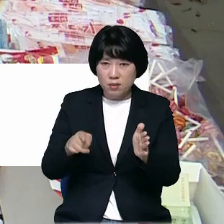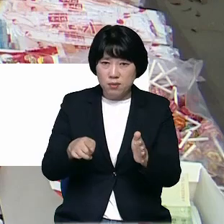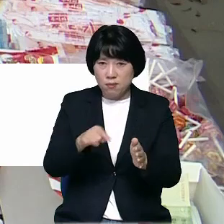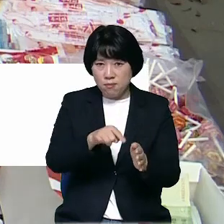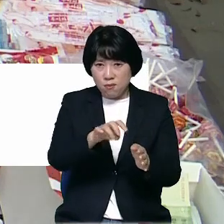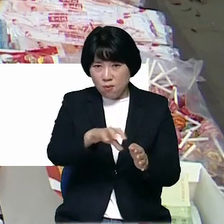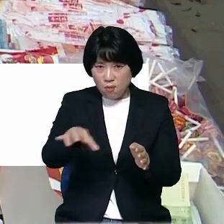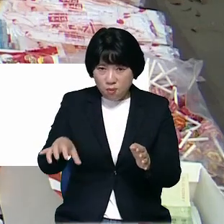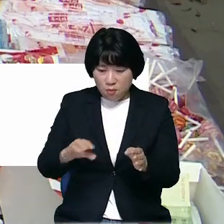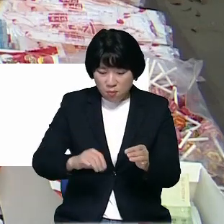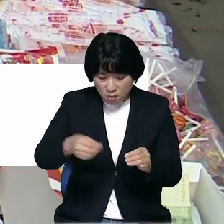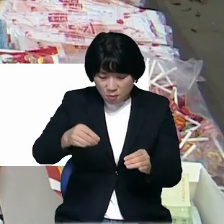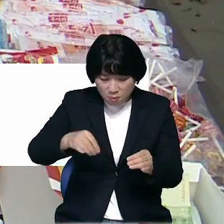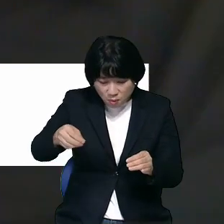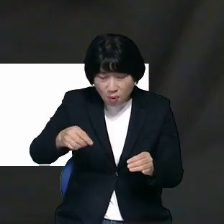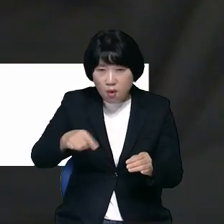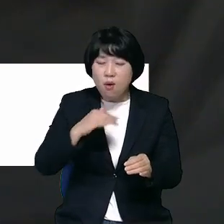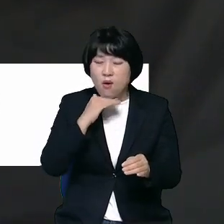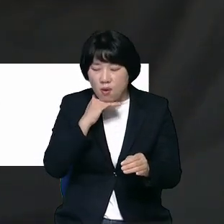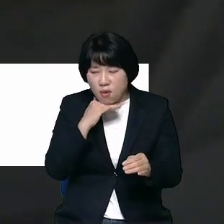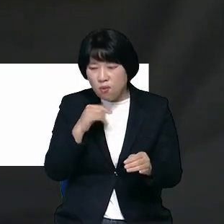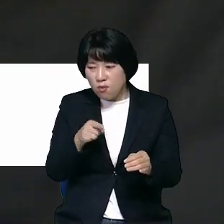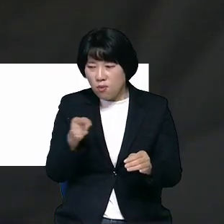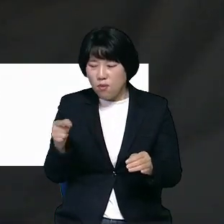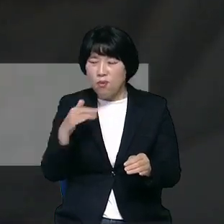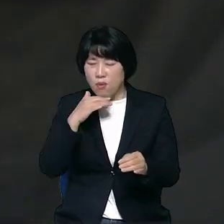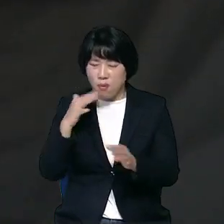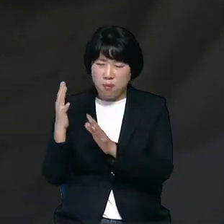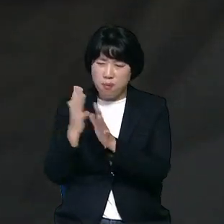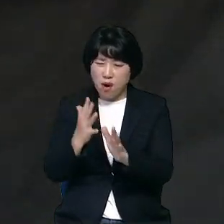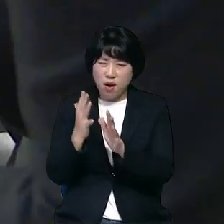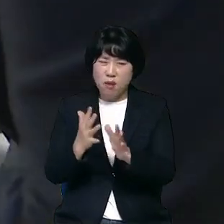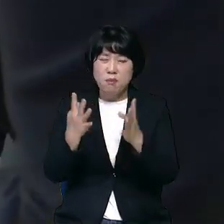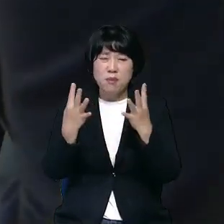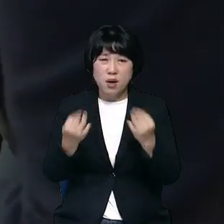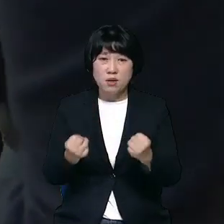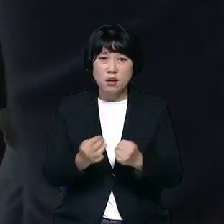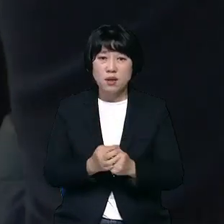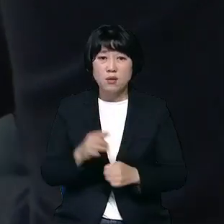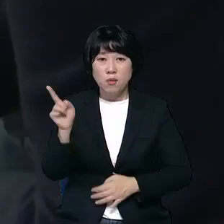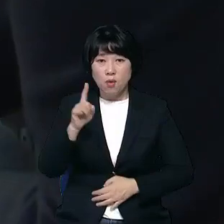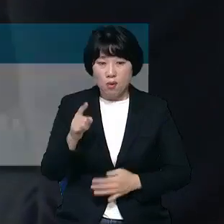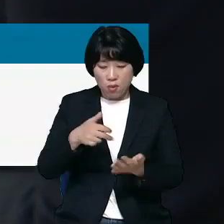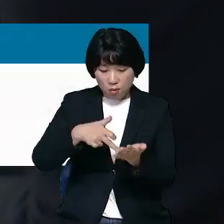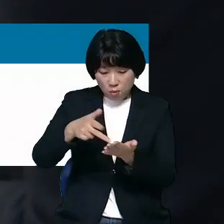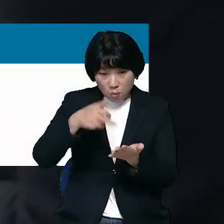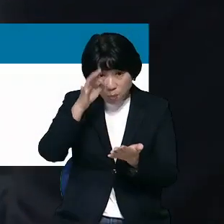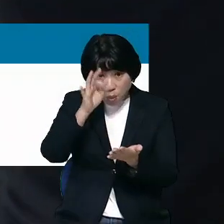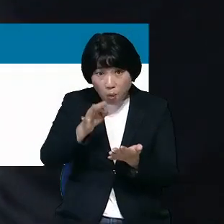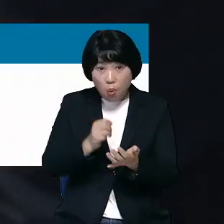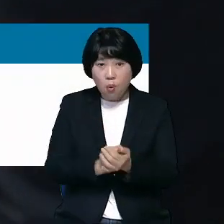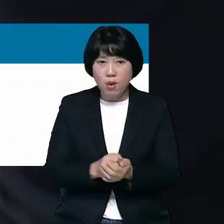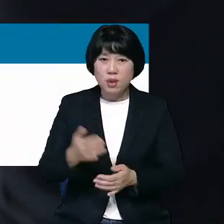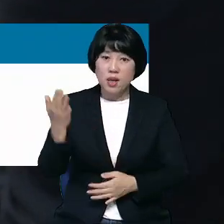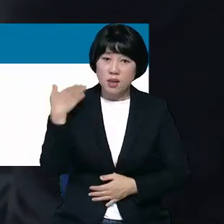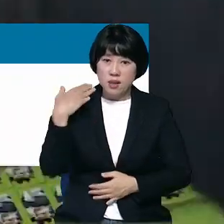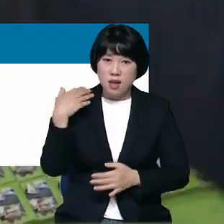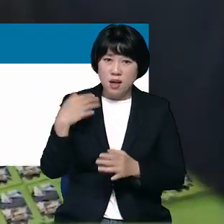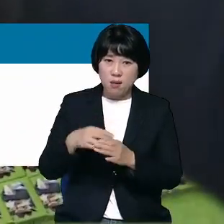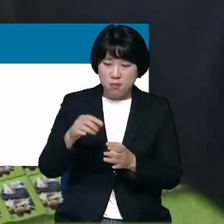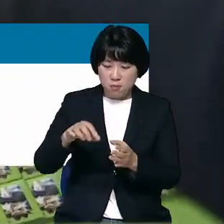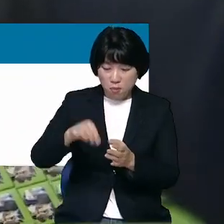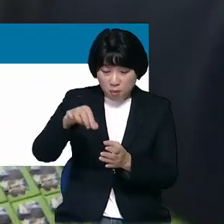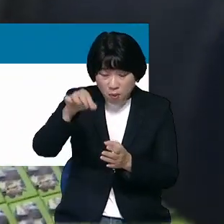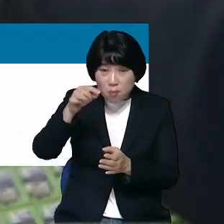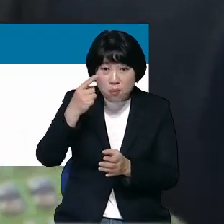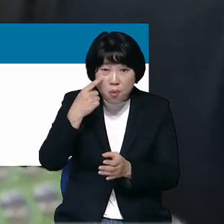좌판에 펼쳐진 뽑기는 차례를 기다리는 사람들로 북적입니다. SNS에서 보고 옛날 뽑기를 한번 해봤는데 잘